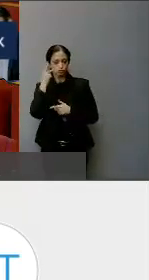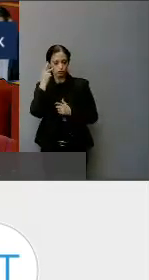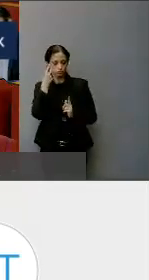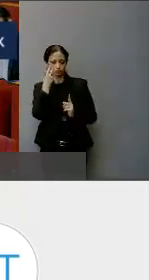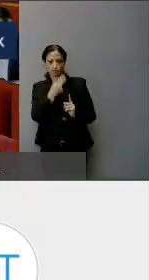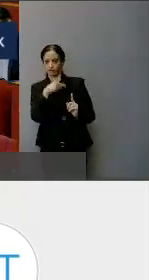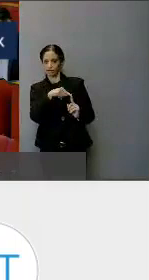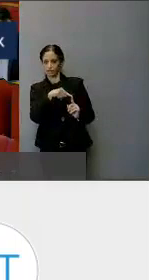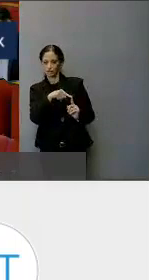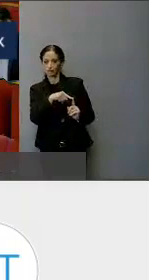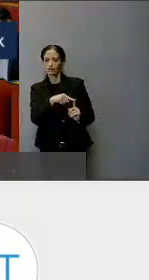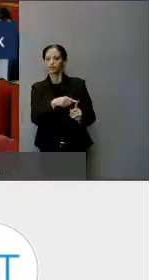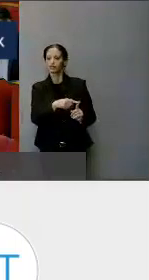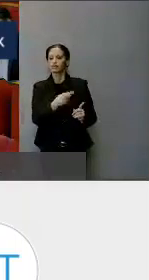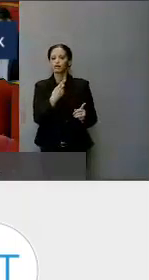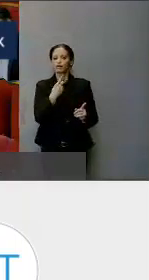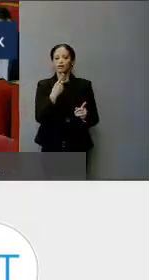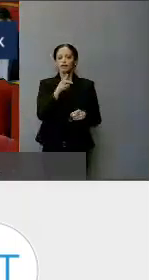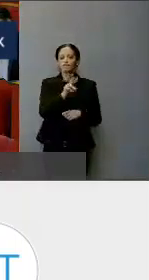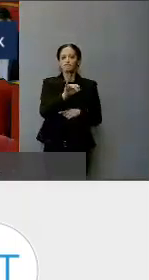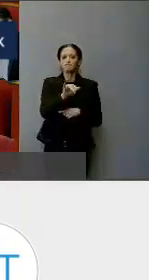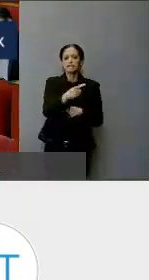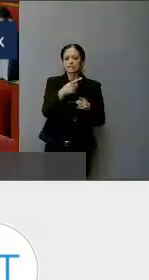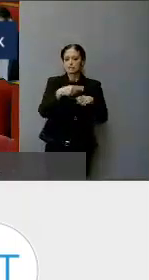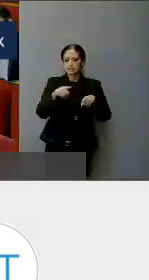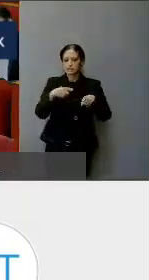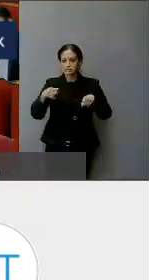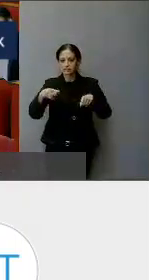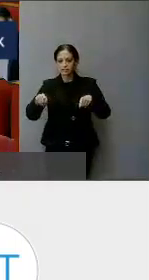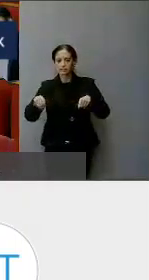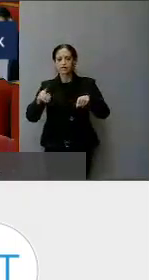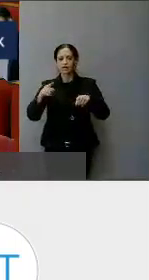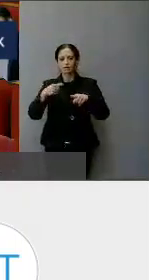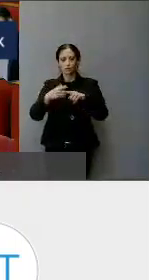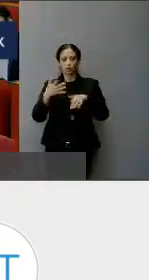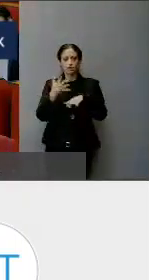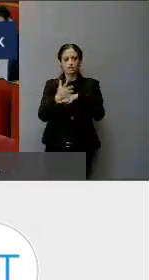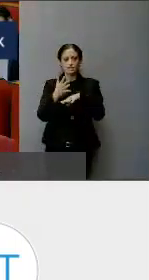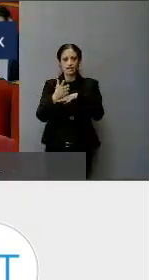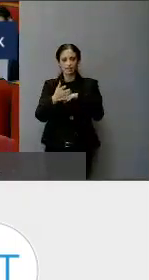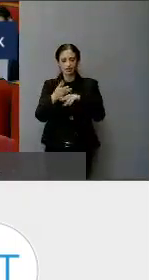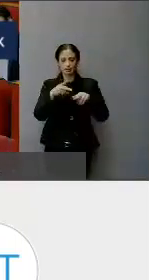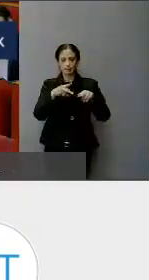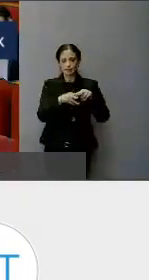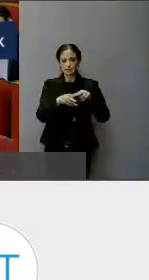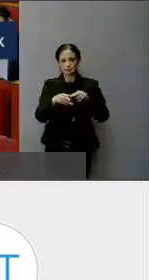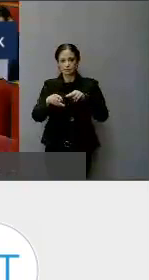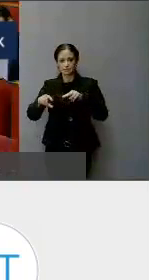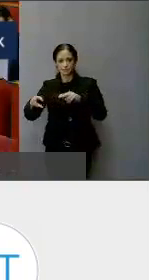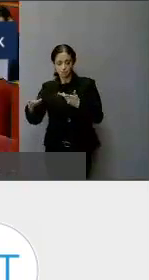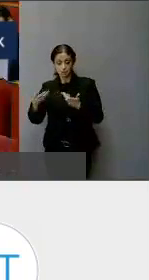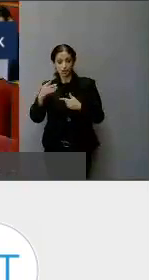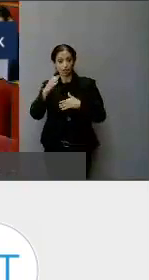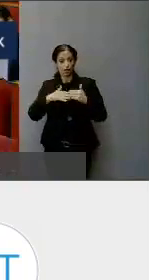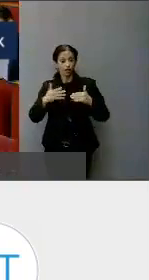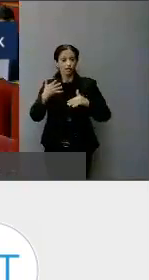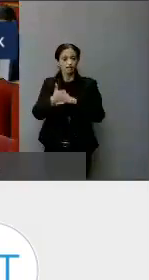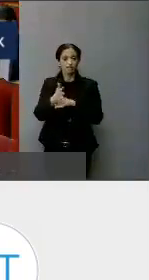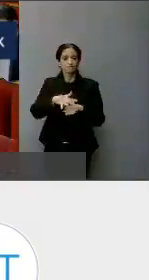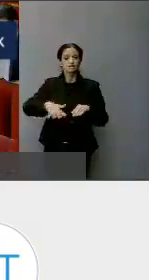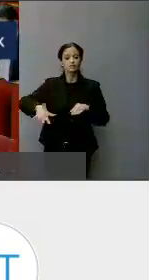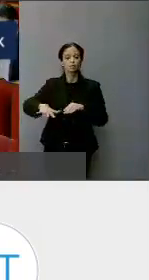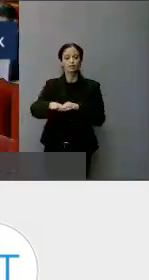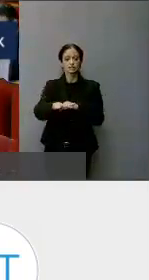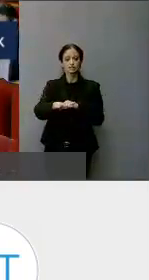diverse was frammentando di fatto gli interventi di una pianificazione urbanistica il puc fece la vas